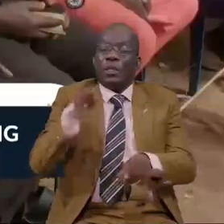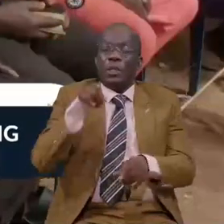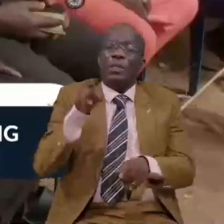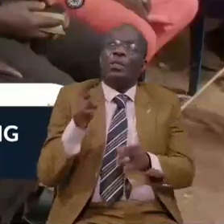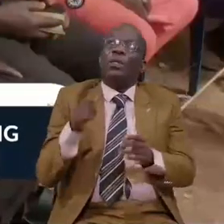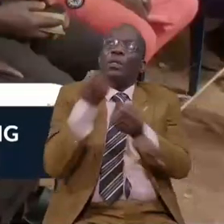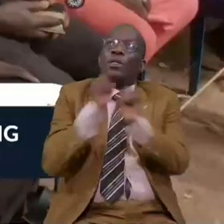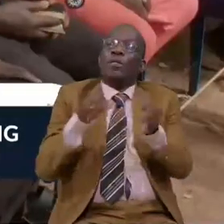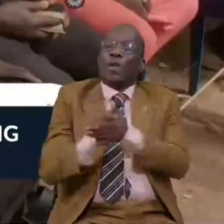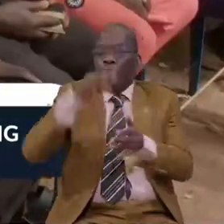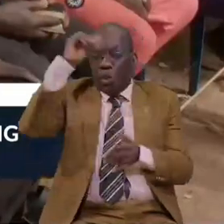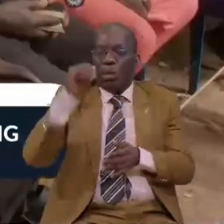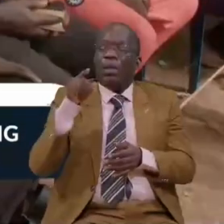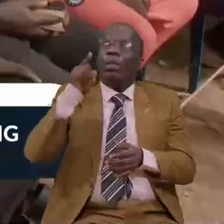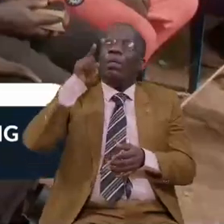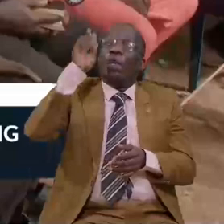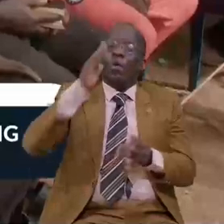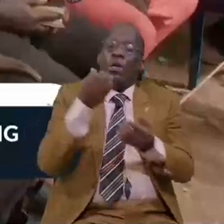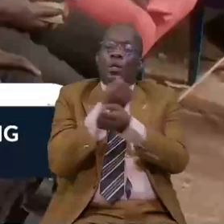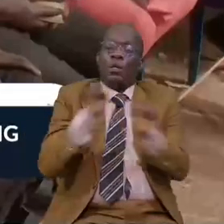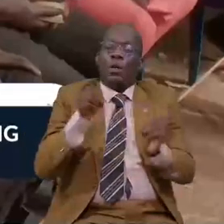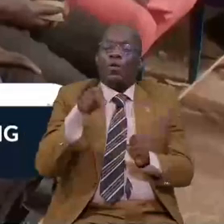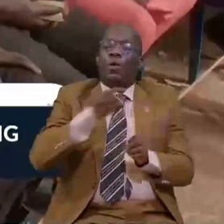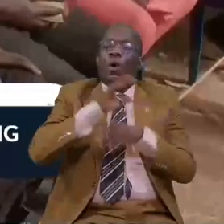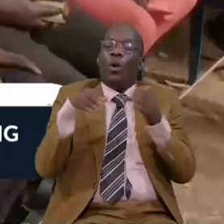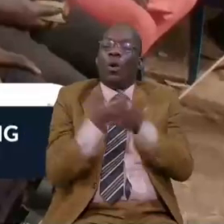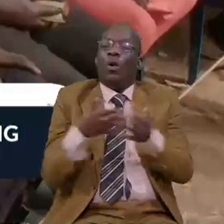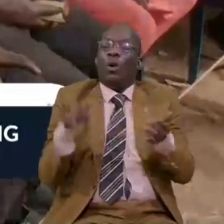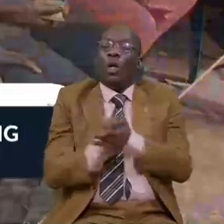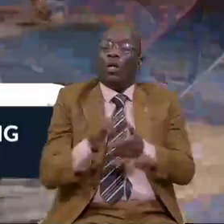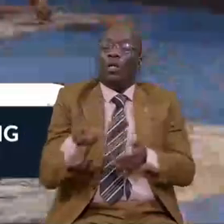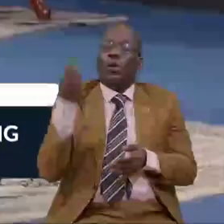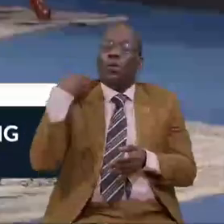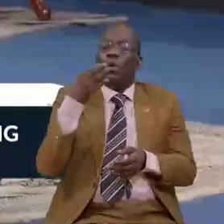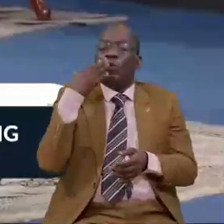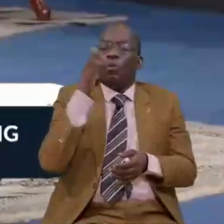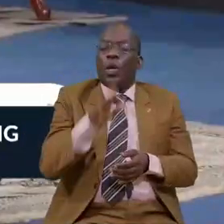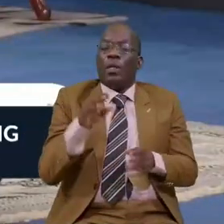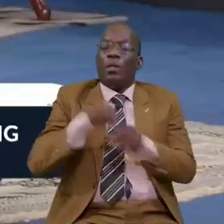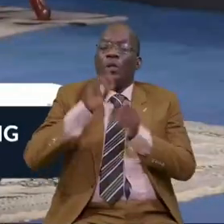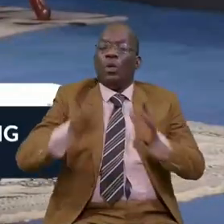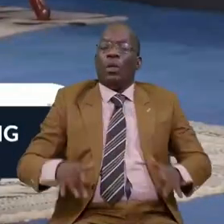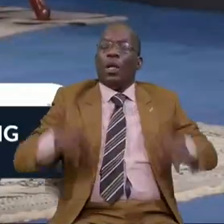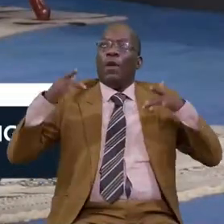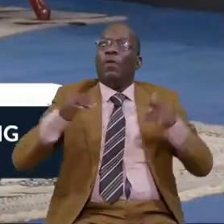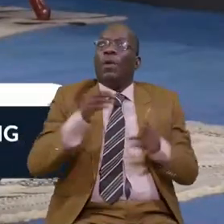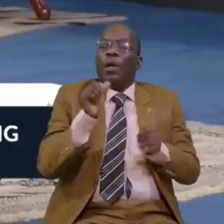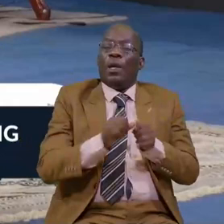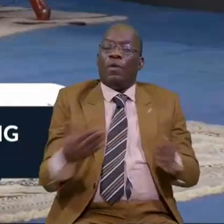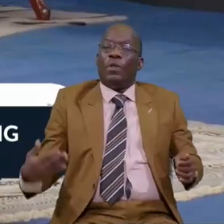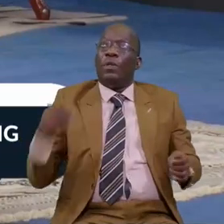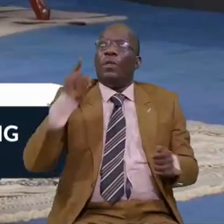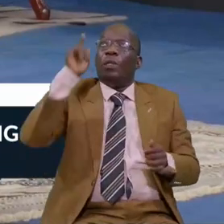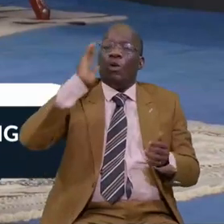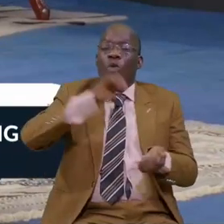pécheurs, comme tu as vu le cas de Zachée, il va te sauver aussi. Il changera ta vie. Dans toutes les choses